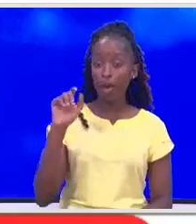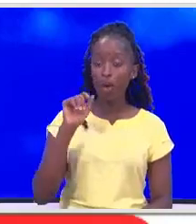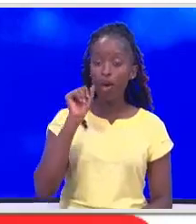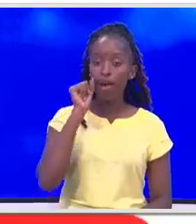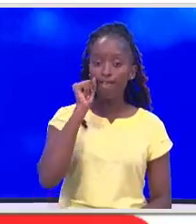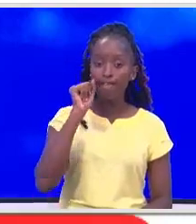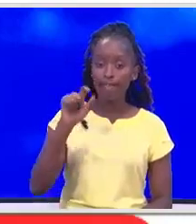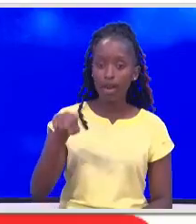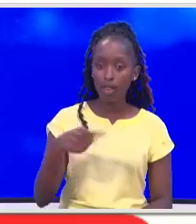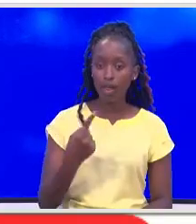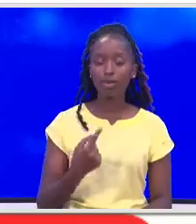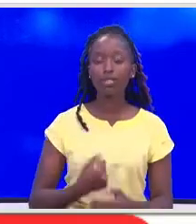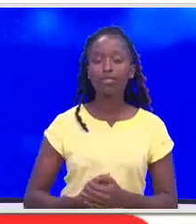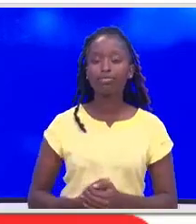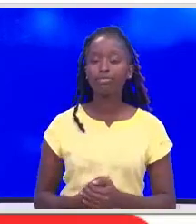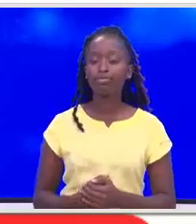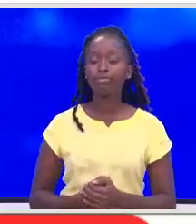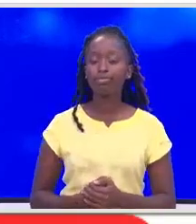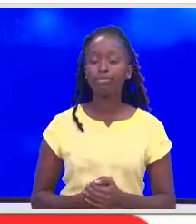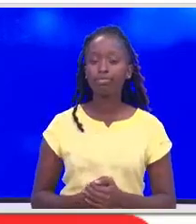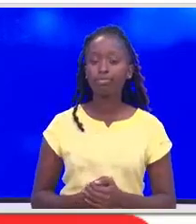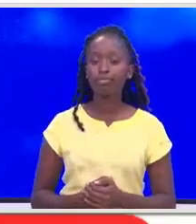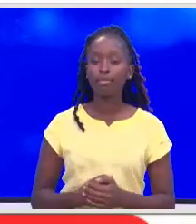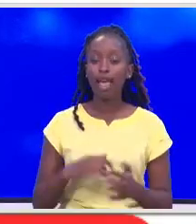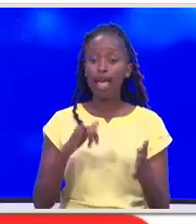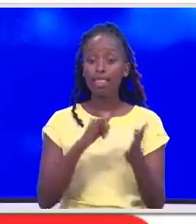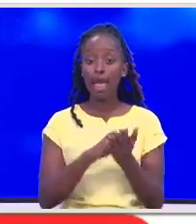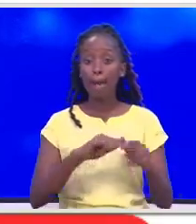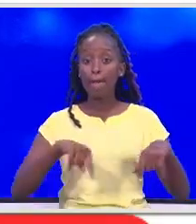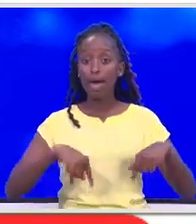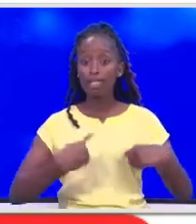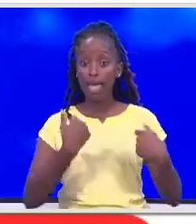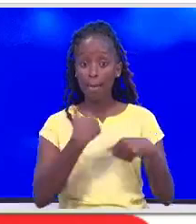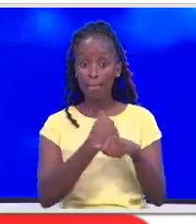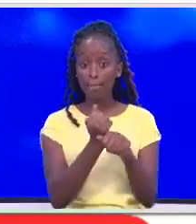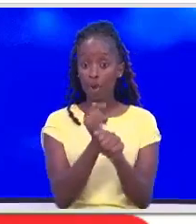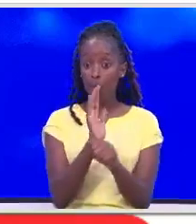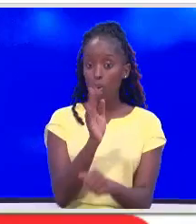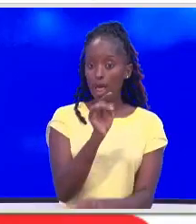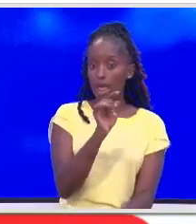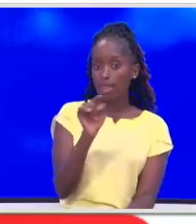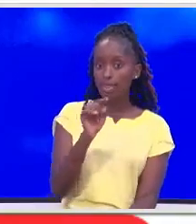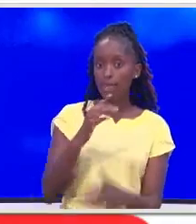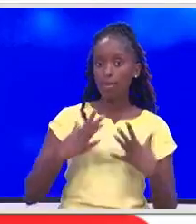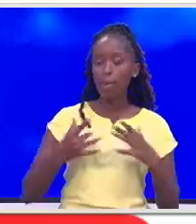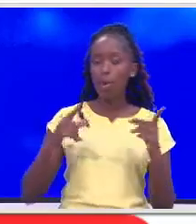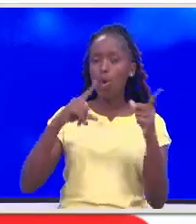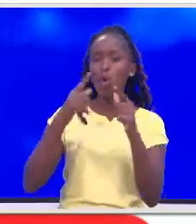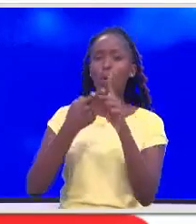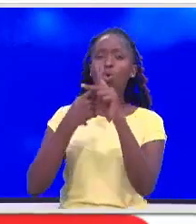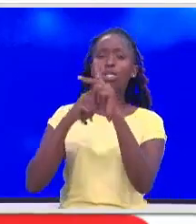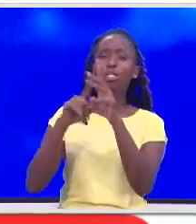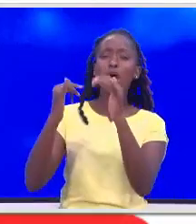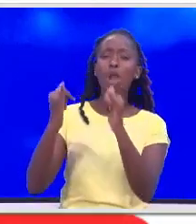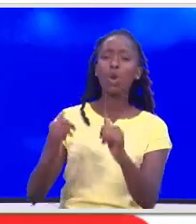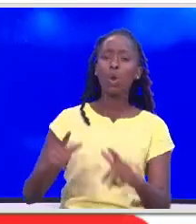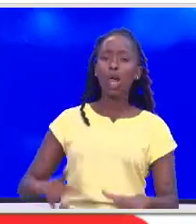laki tano kila jamii. Hiyo itawezesha hao watu kwenda kuanza maisha mapya.